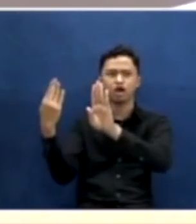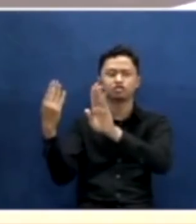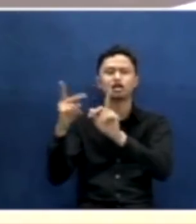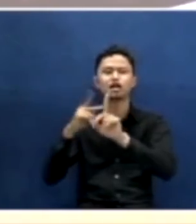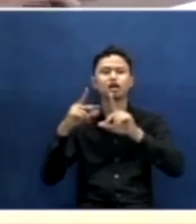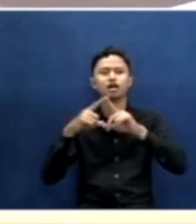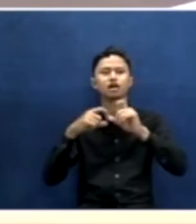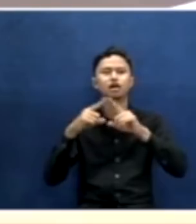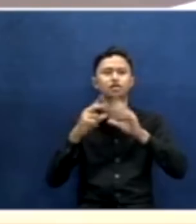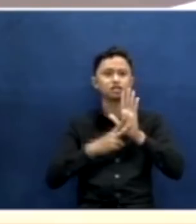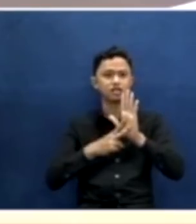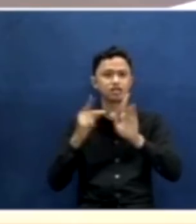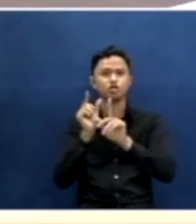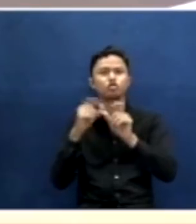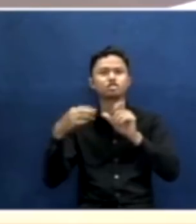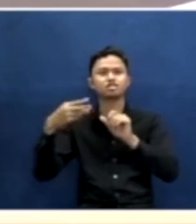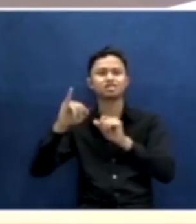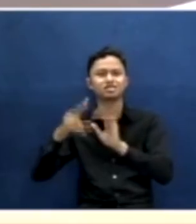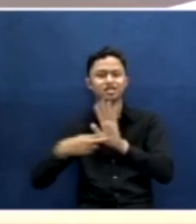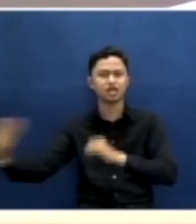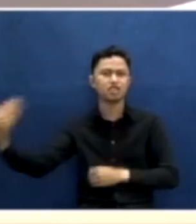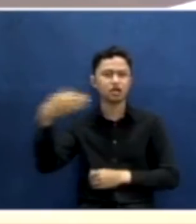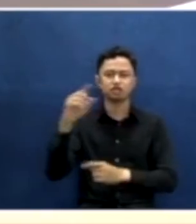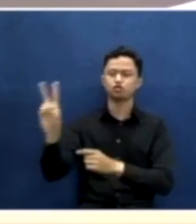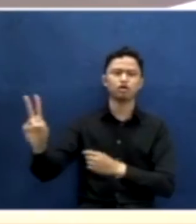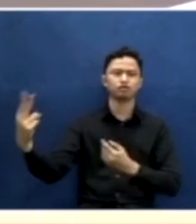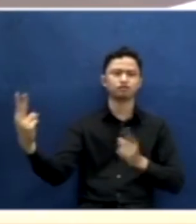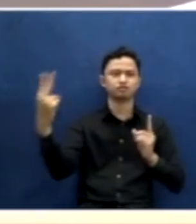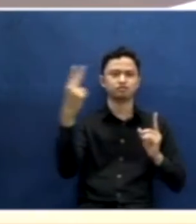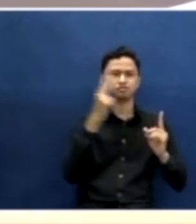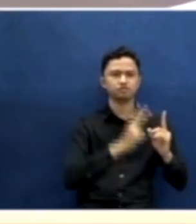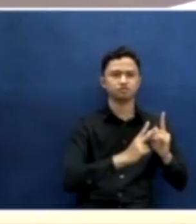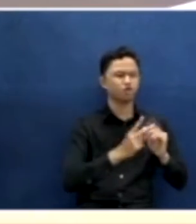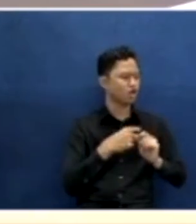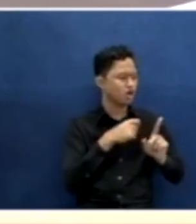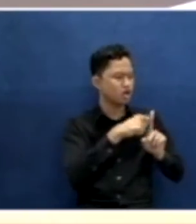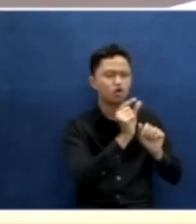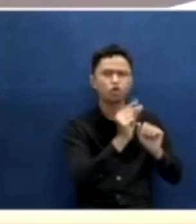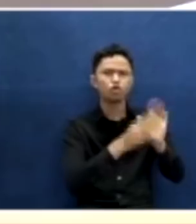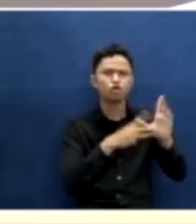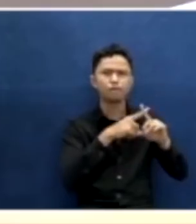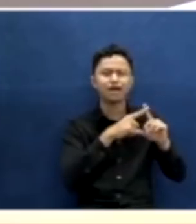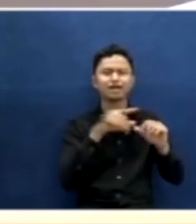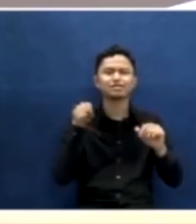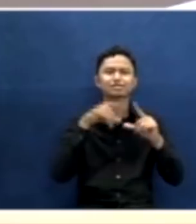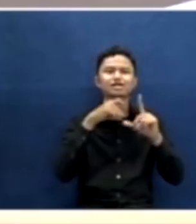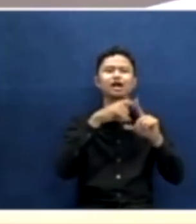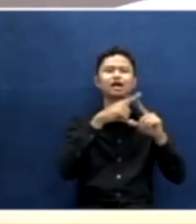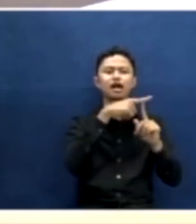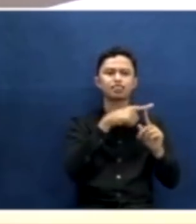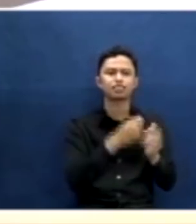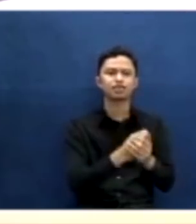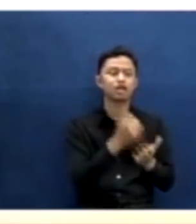masuk kedalam rumahnya Rasulullah Shallallahu Alaihi Wasallam di dalam rumahnya Rasulullah ada kurma kurma zakat korma itu adalah kurma yang